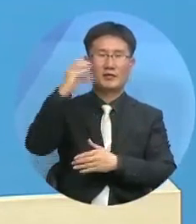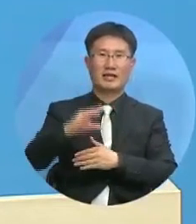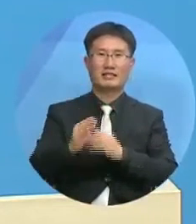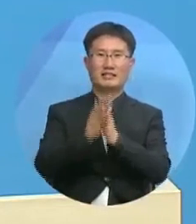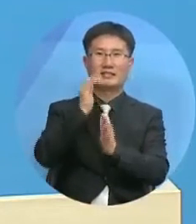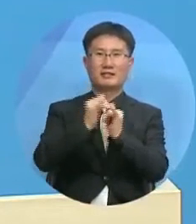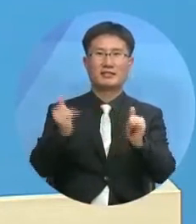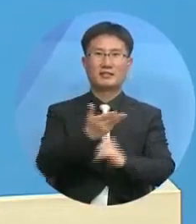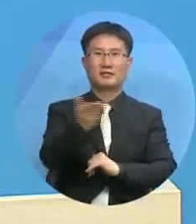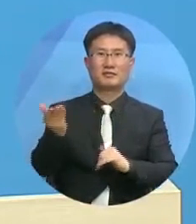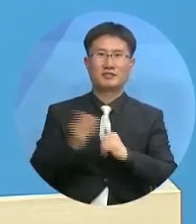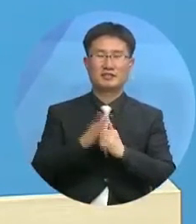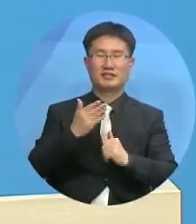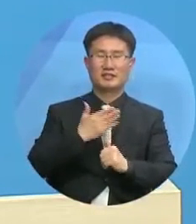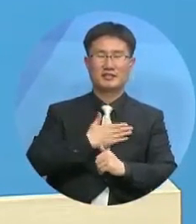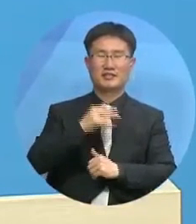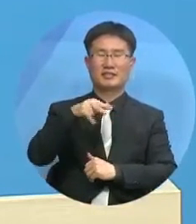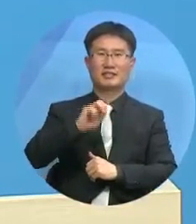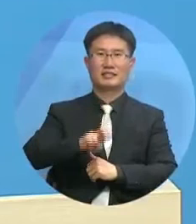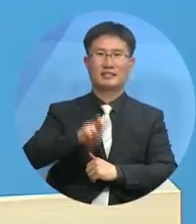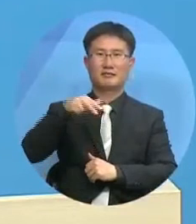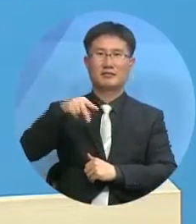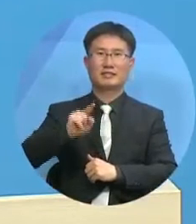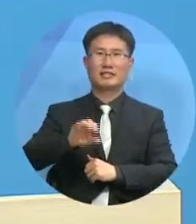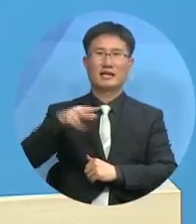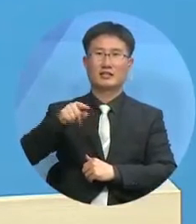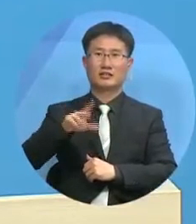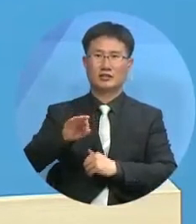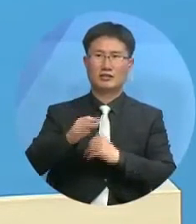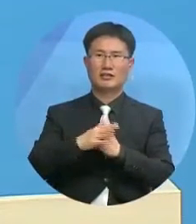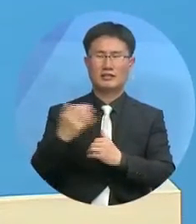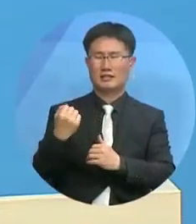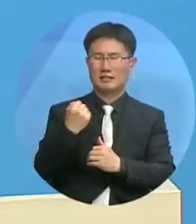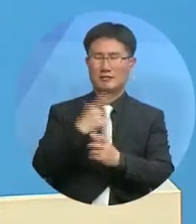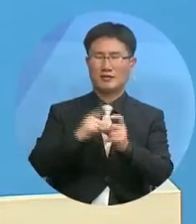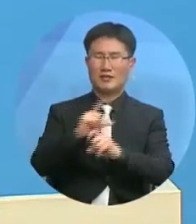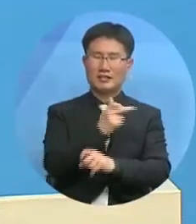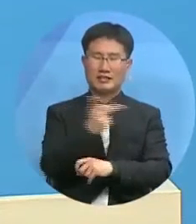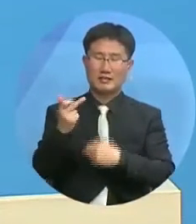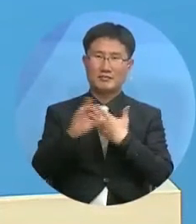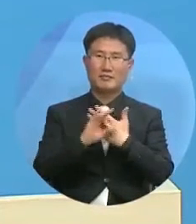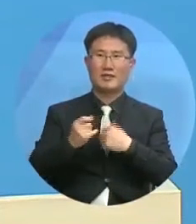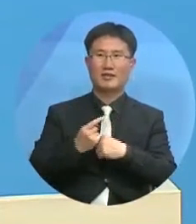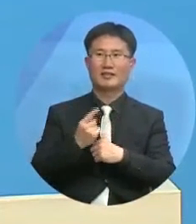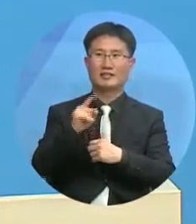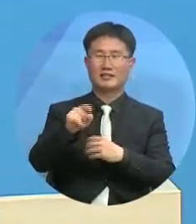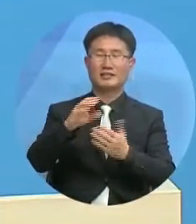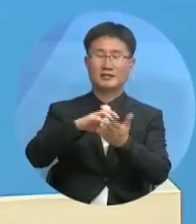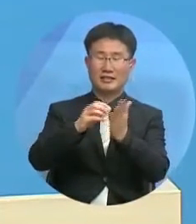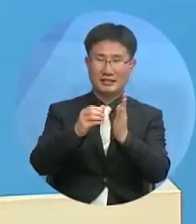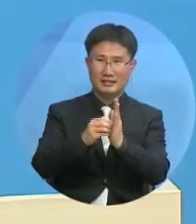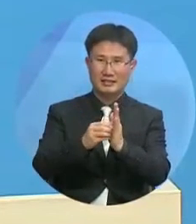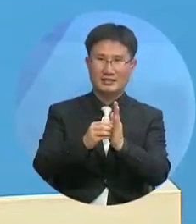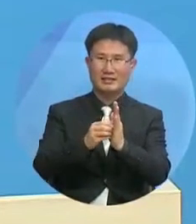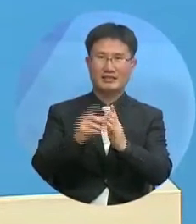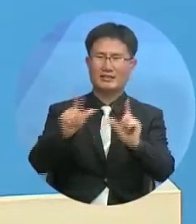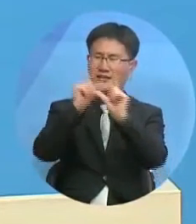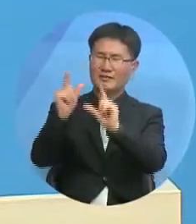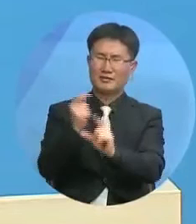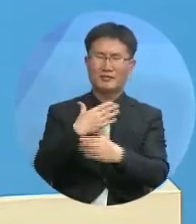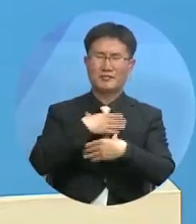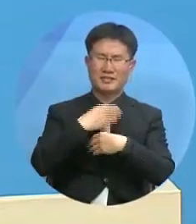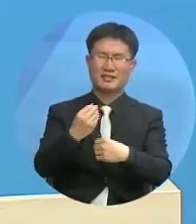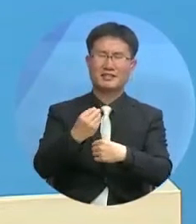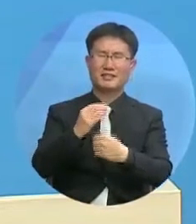여러분, 저 심상정이 힘이 더 커지면 그만큼 민생이 좋아집니다.